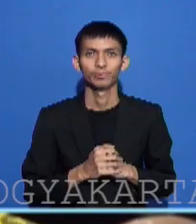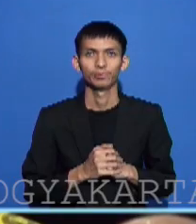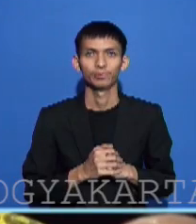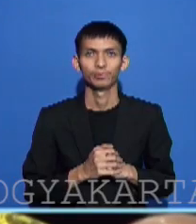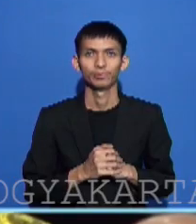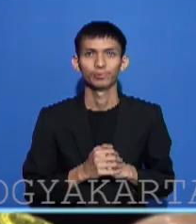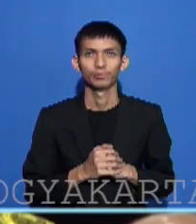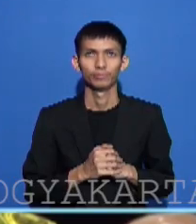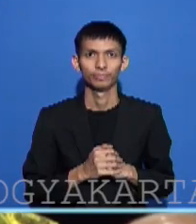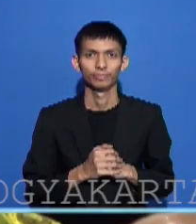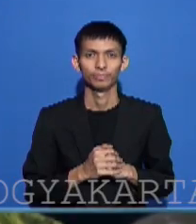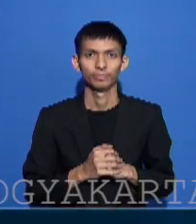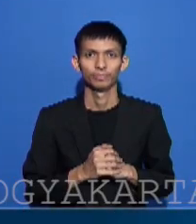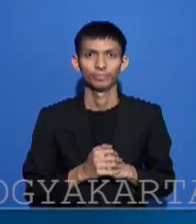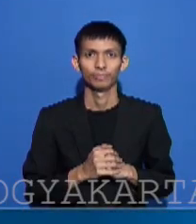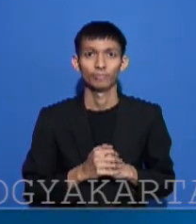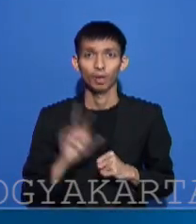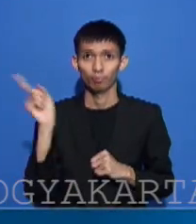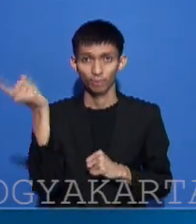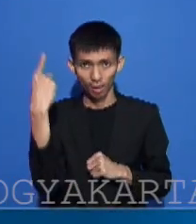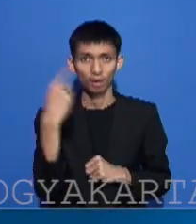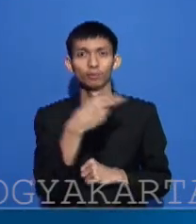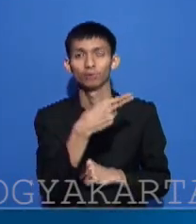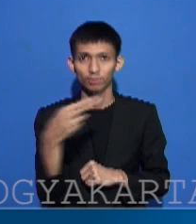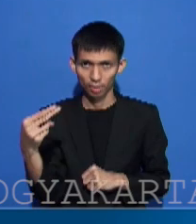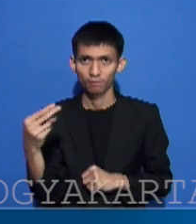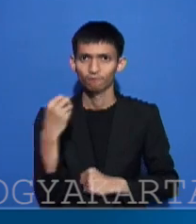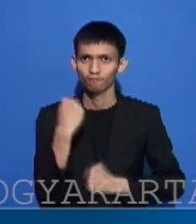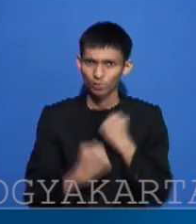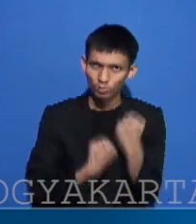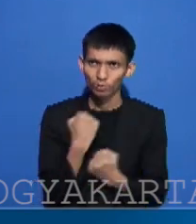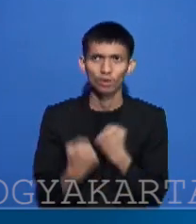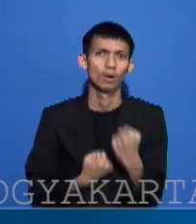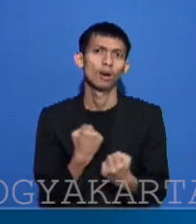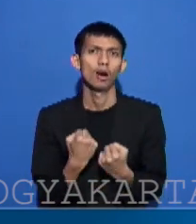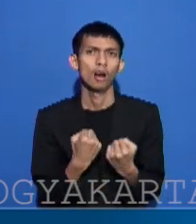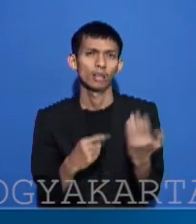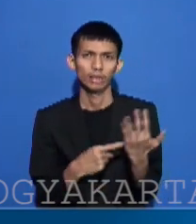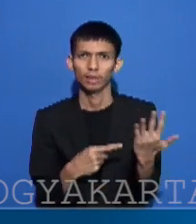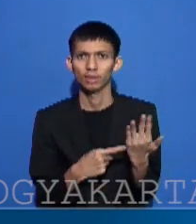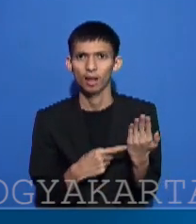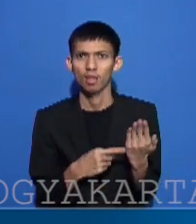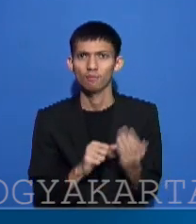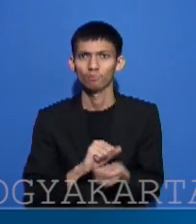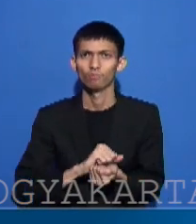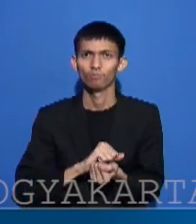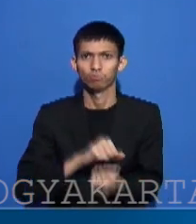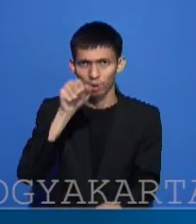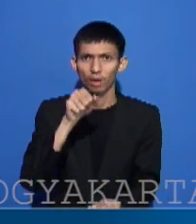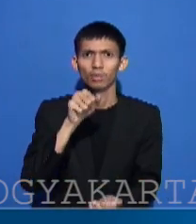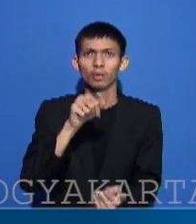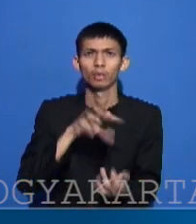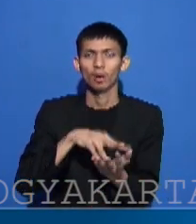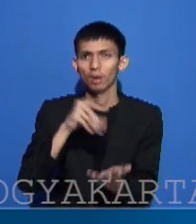saya organisasi. Pemerintah Republik Indonesia gencar melakukan digitalisasi buku tanah dan layanan pertanahan. Upaya ini